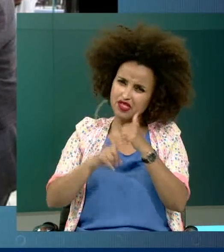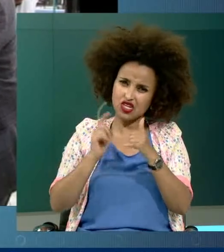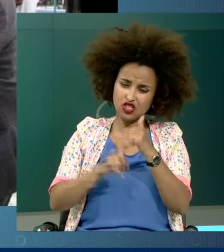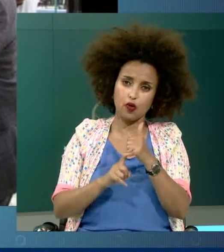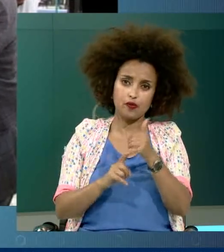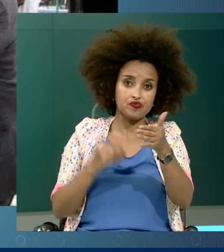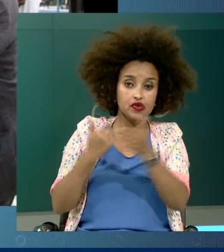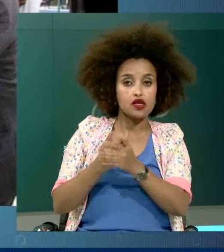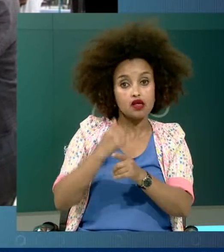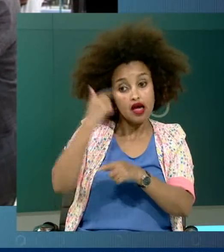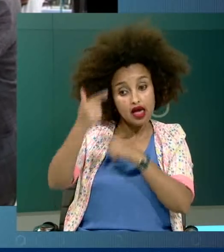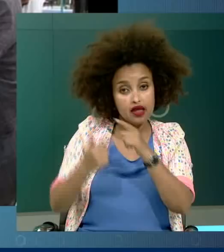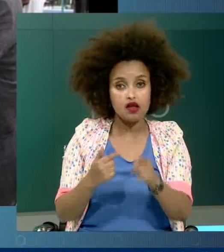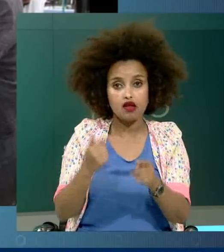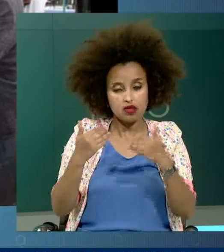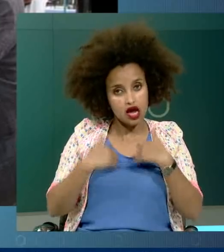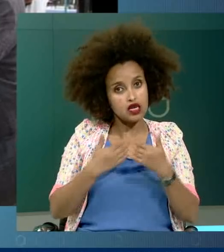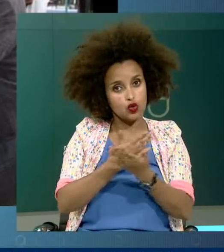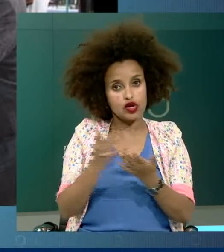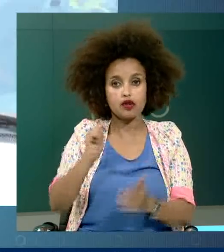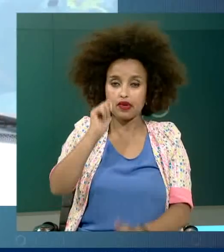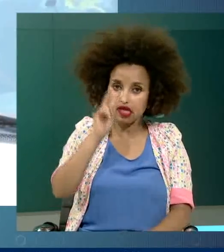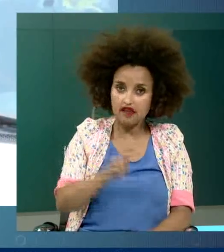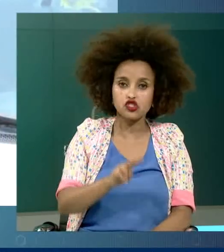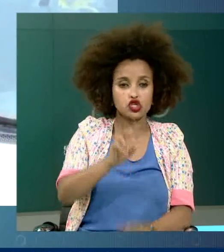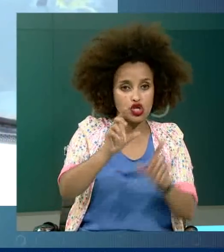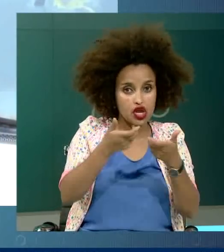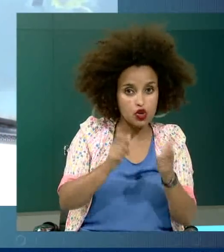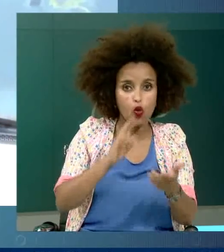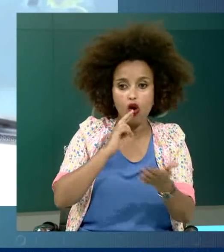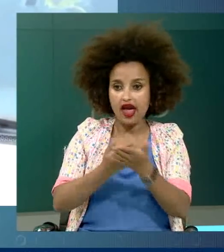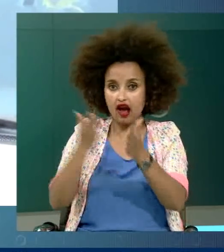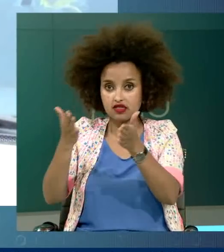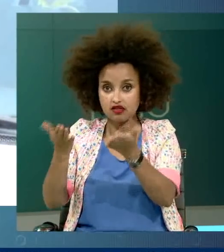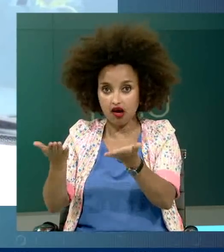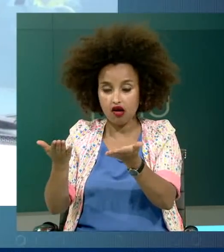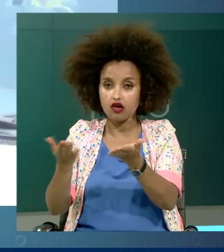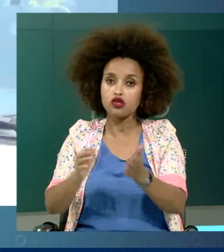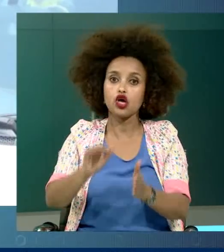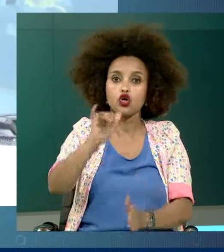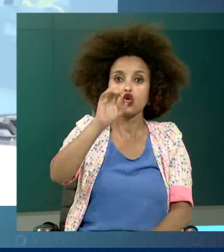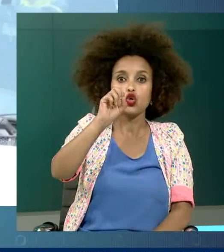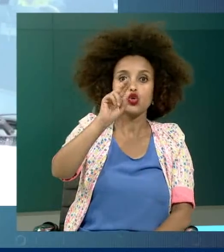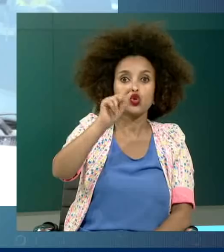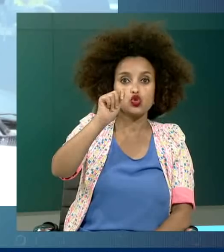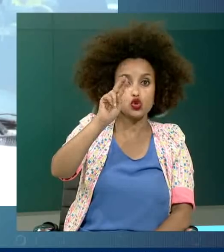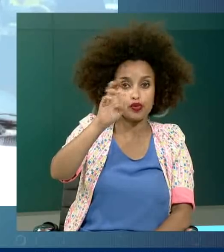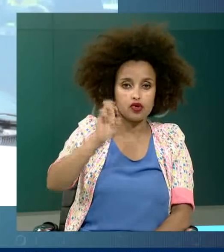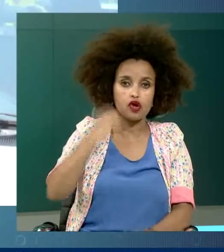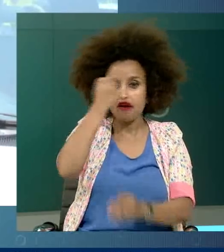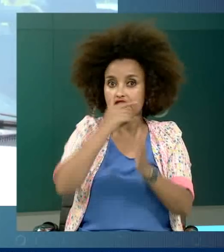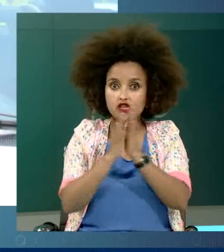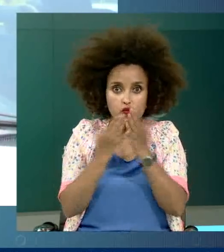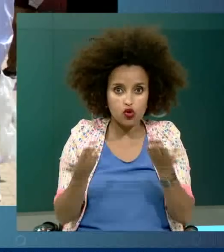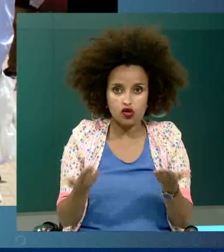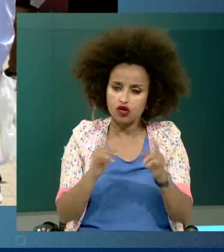ጫፍ ድረስ ሄደን ያለውን ነገር የቴሌቪዥን የሬዲዮ የጋዜጣ የዩቲዩብ እና የመጽሔት እና የፌስቡክ የሶሻል